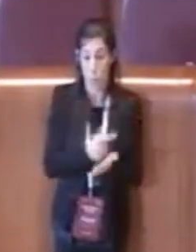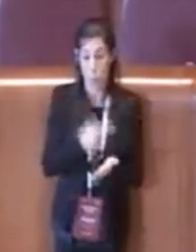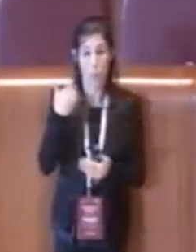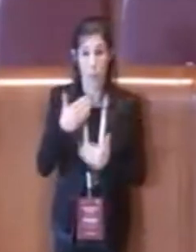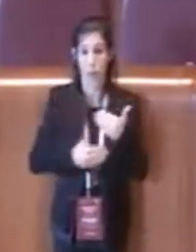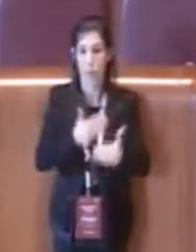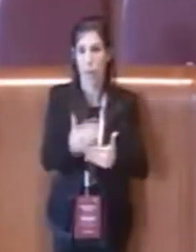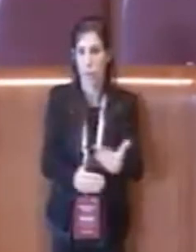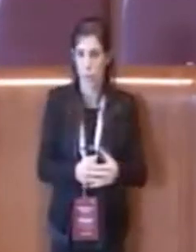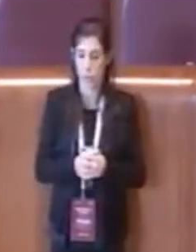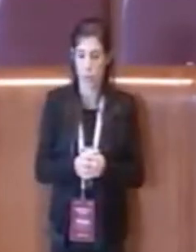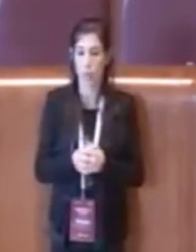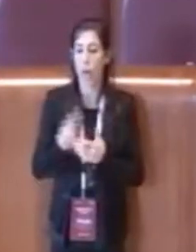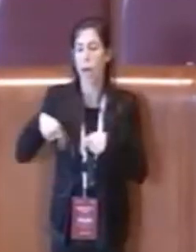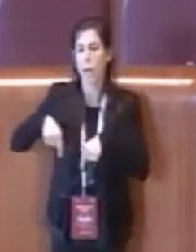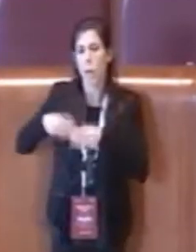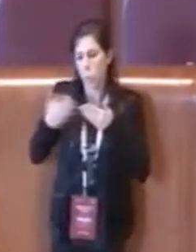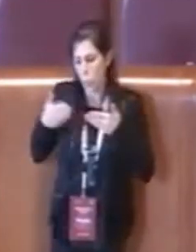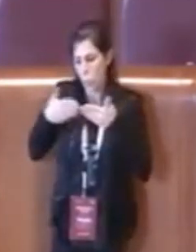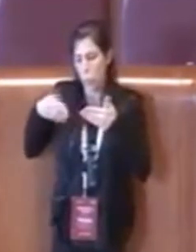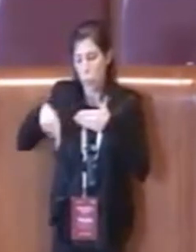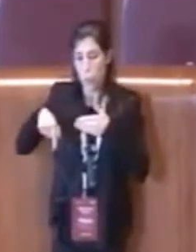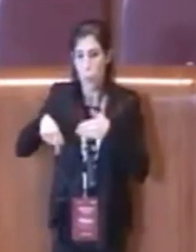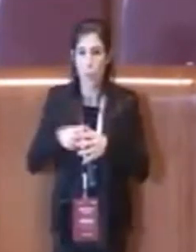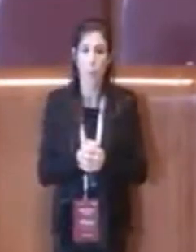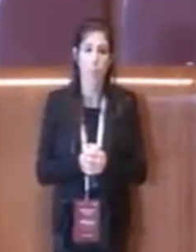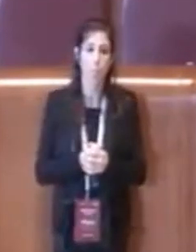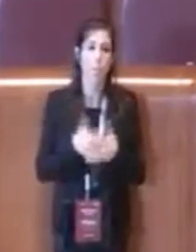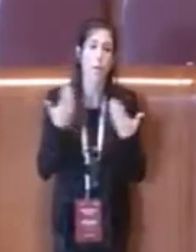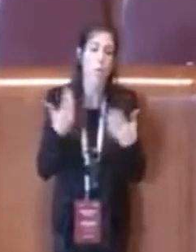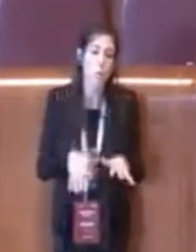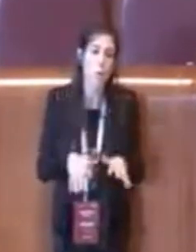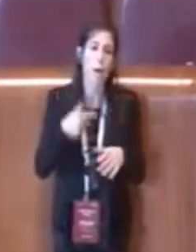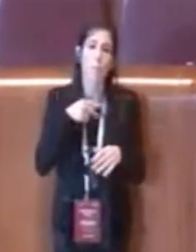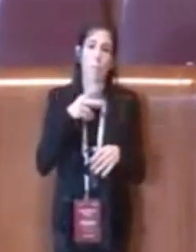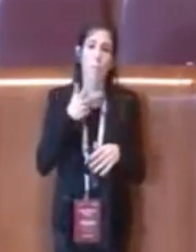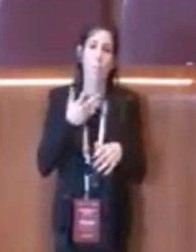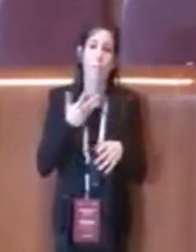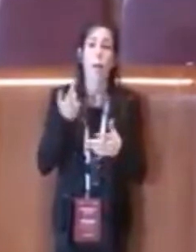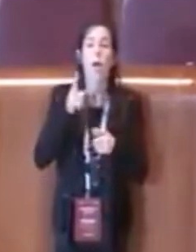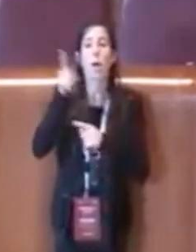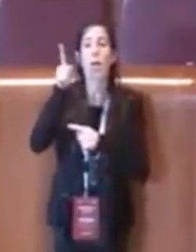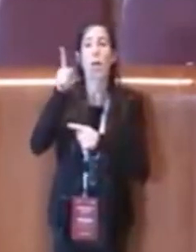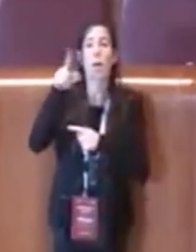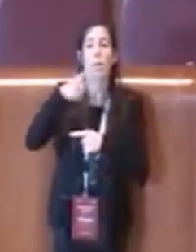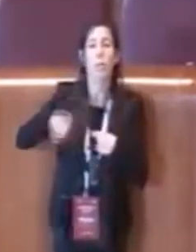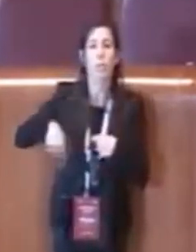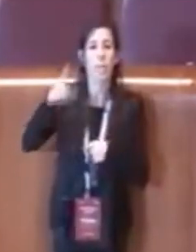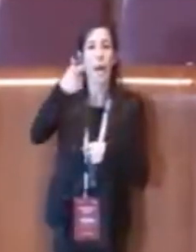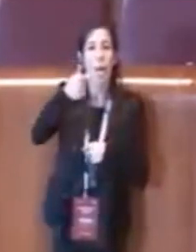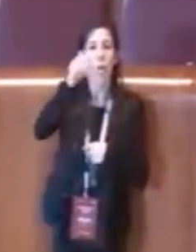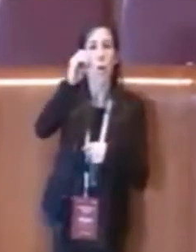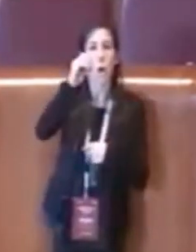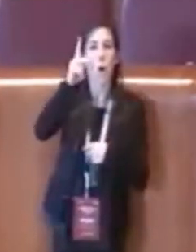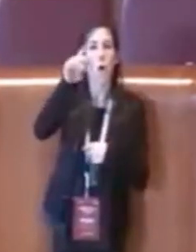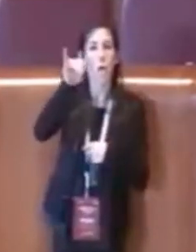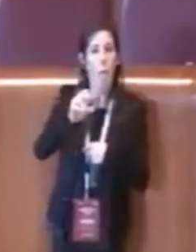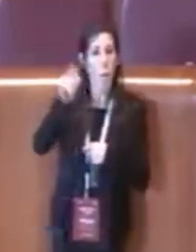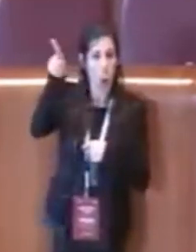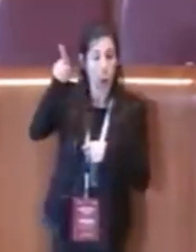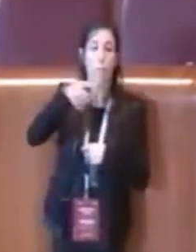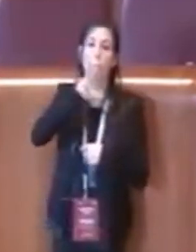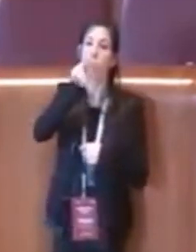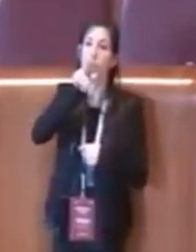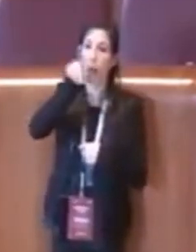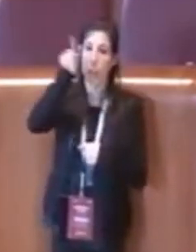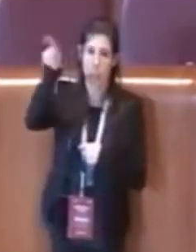avanzata. E di questo tipo di intervento ne ho parlato anche a Tokyo proprio l'altro giorno e devo dire che anche